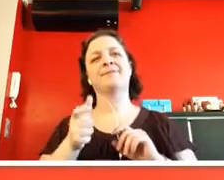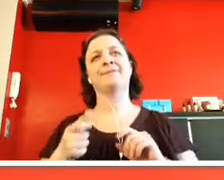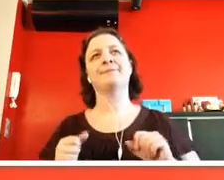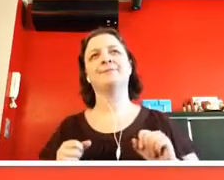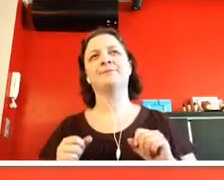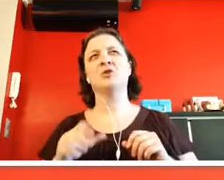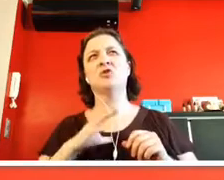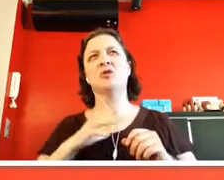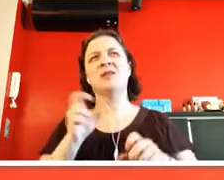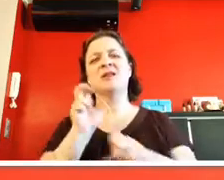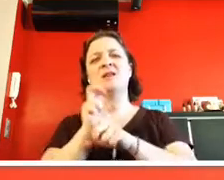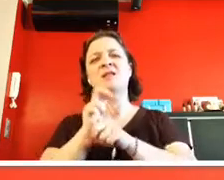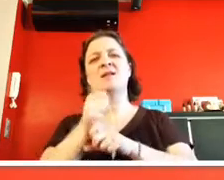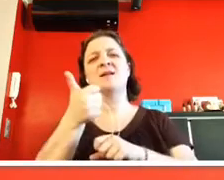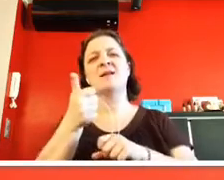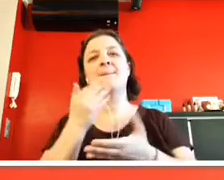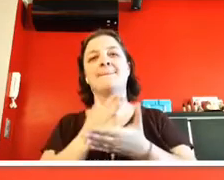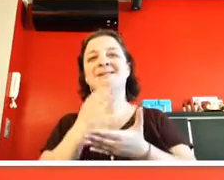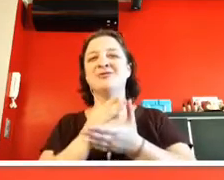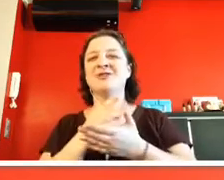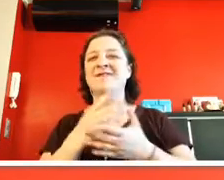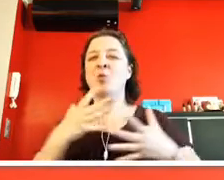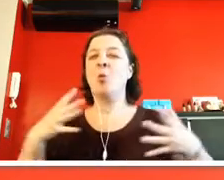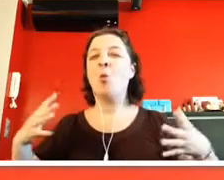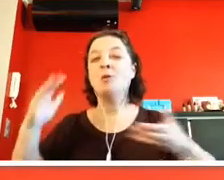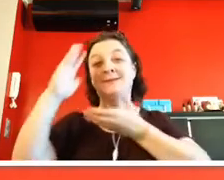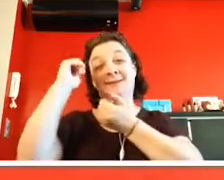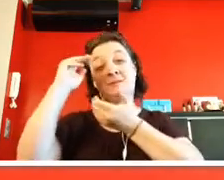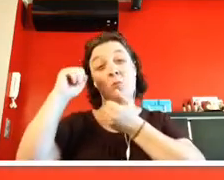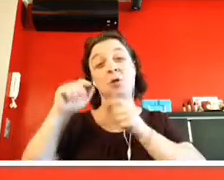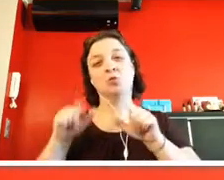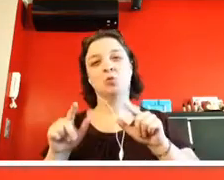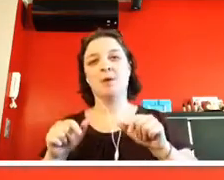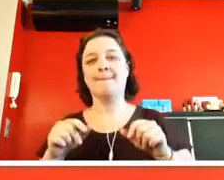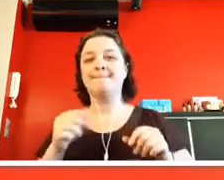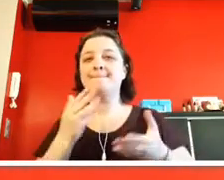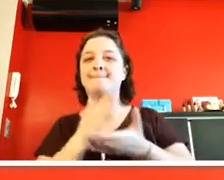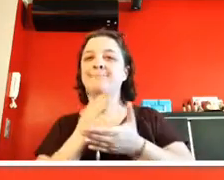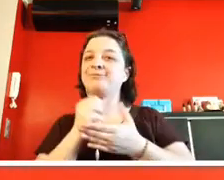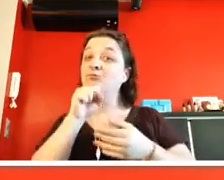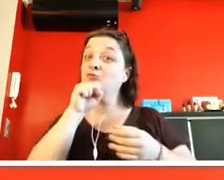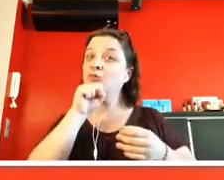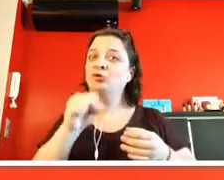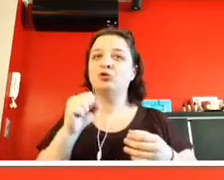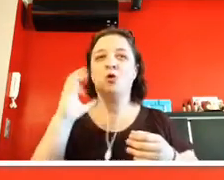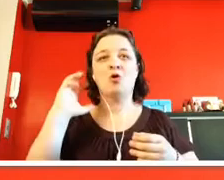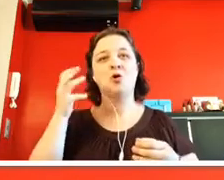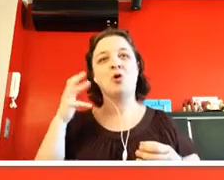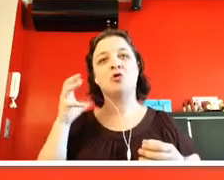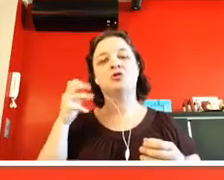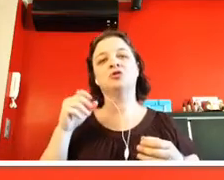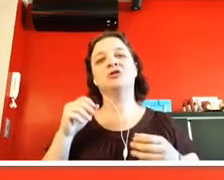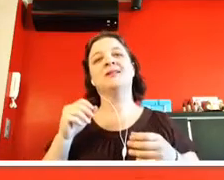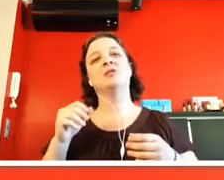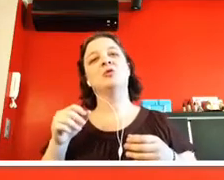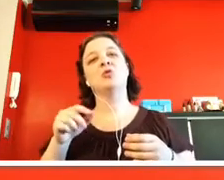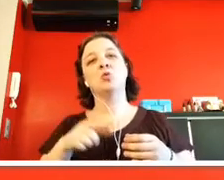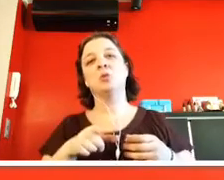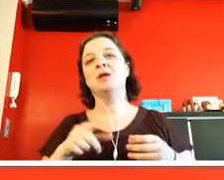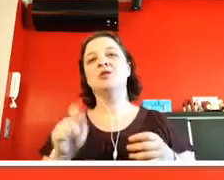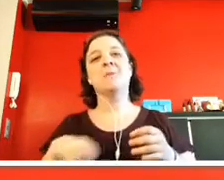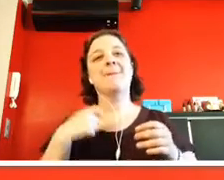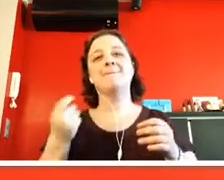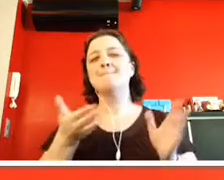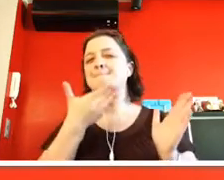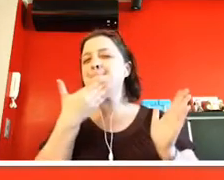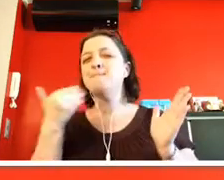Alors, ensuite, j'en ai gardé un parce que j'avais un gros espoir sur celui-là, vu que j'adore l'orange